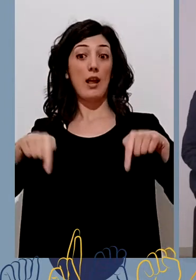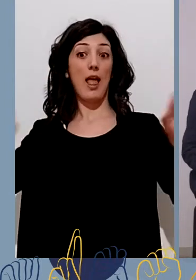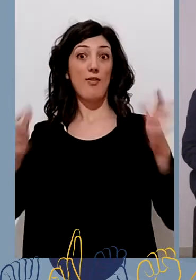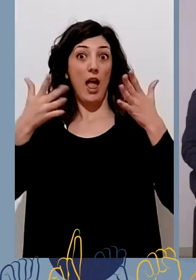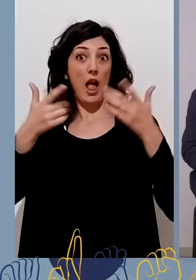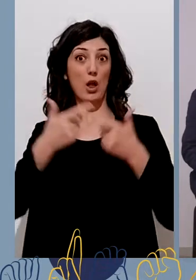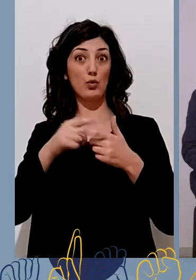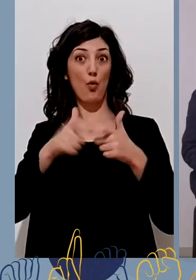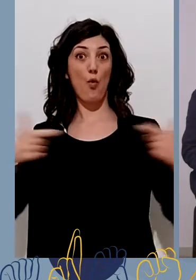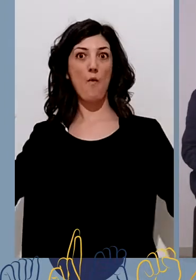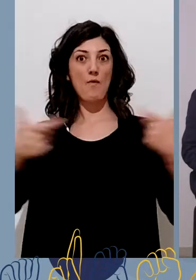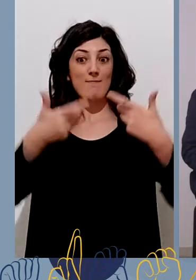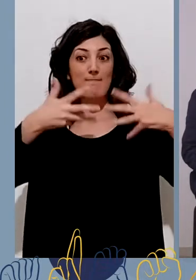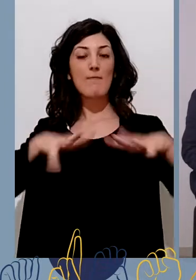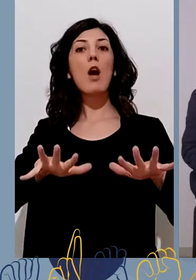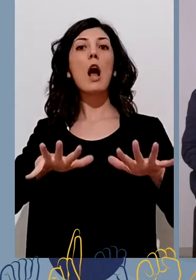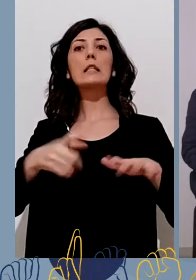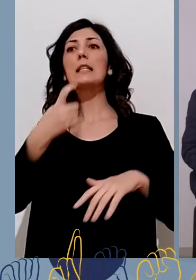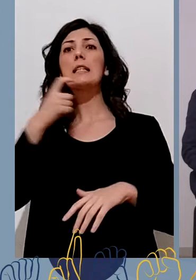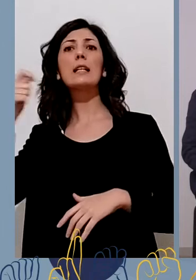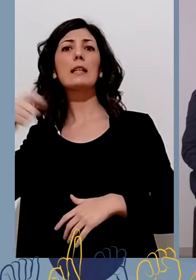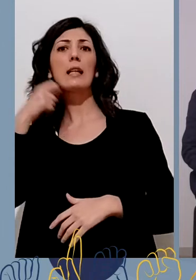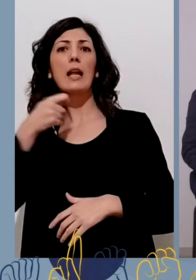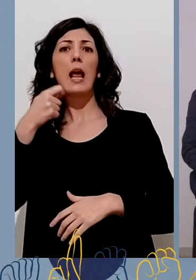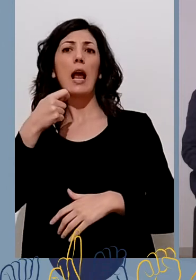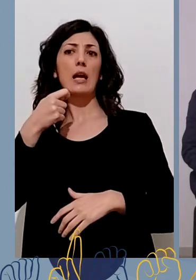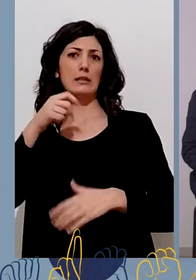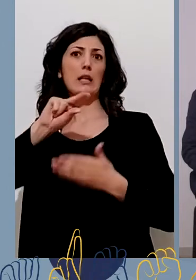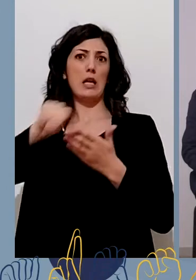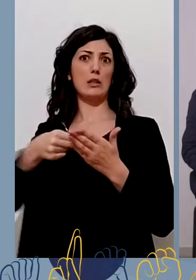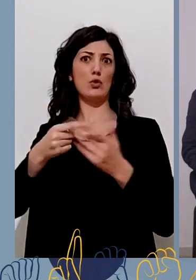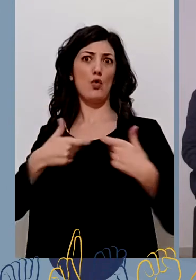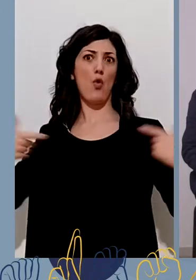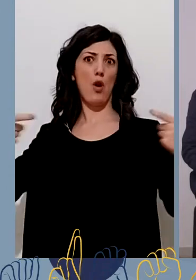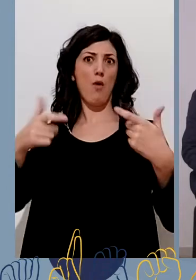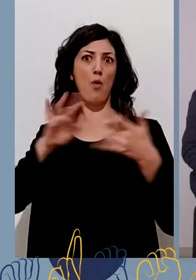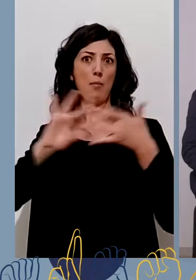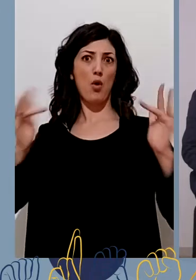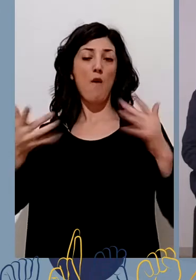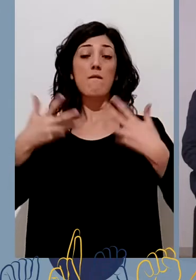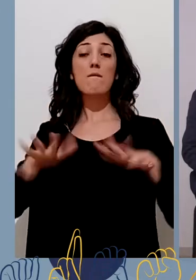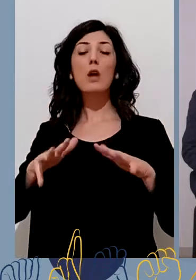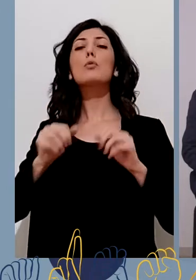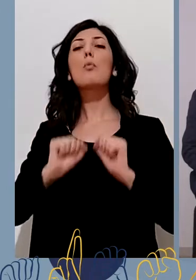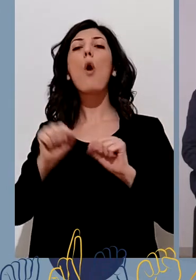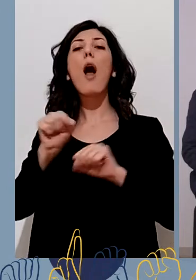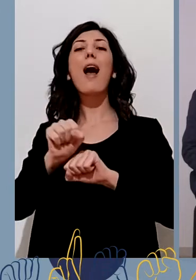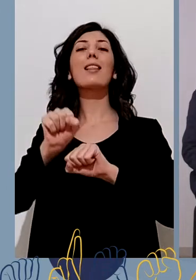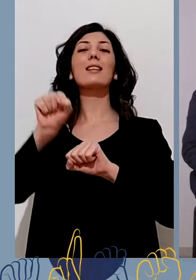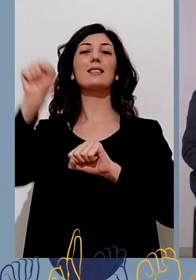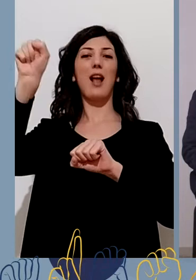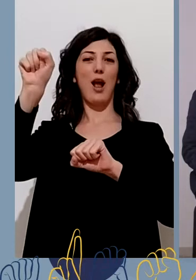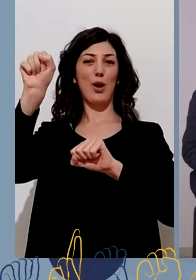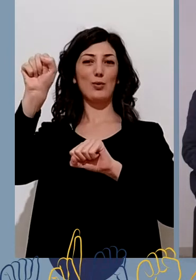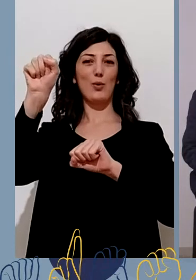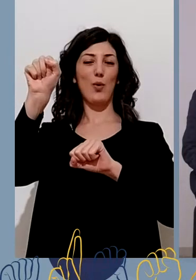che appunto sarà iscritto alla nostra web conference, riceverà un attestato solo ed esclusivamente se avrà